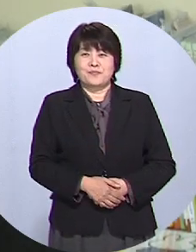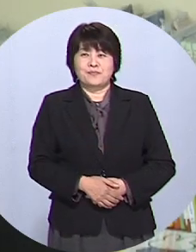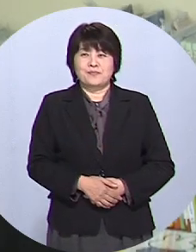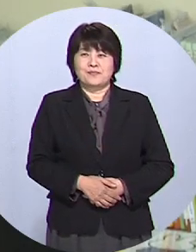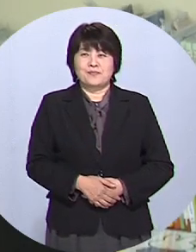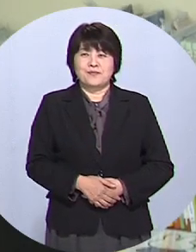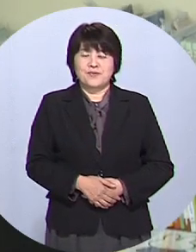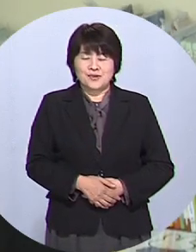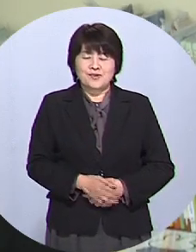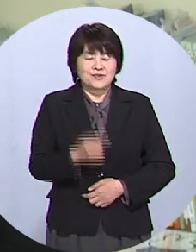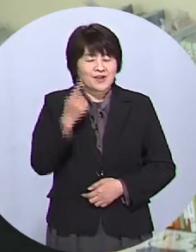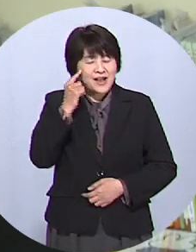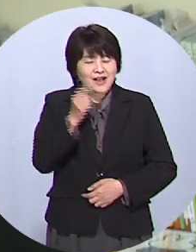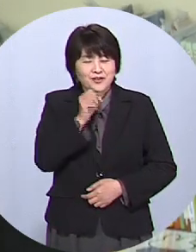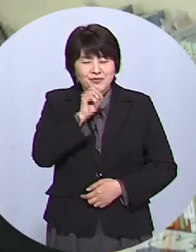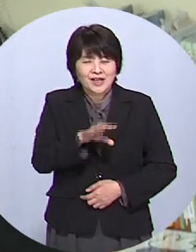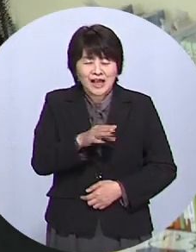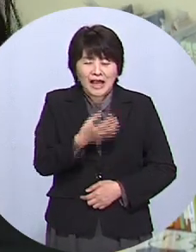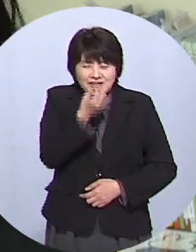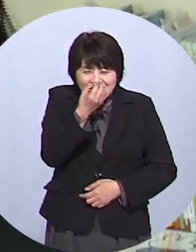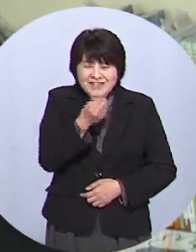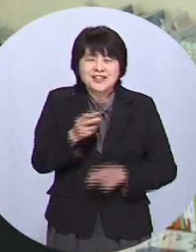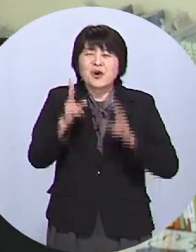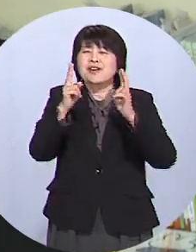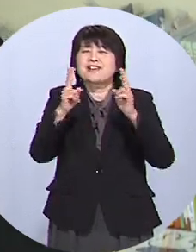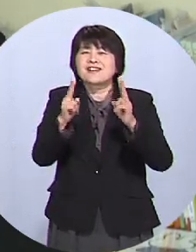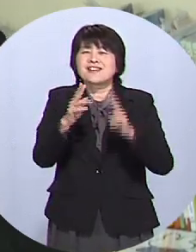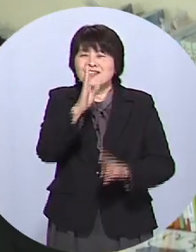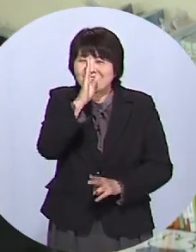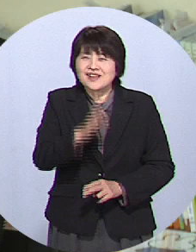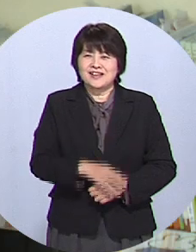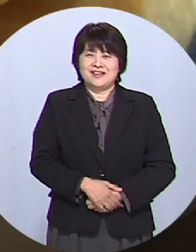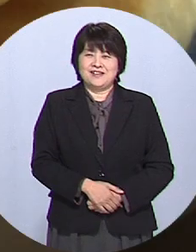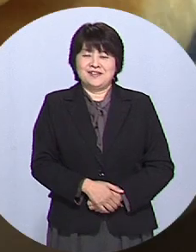思いついて言ったけど、やっぱり恥ずかしいからやっぱりカットしてください